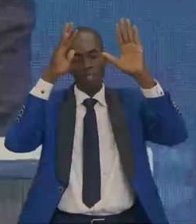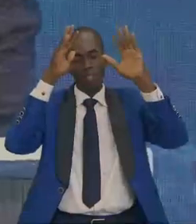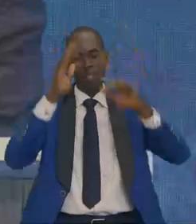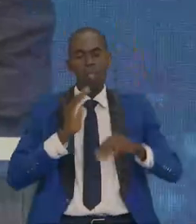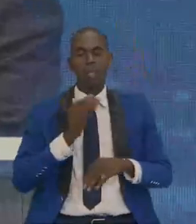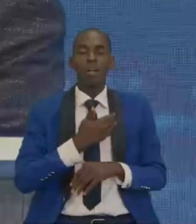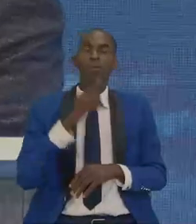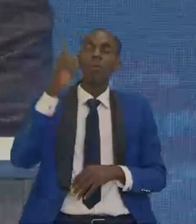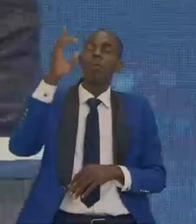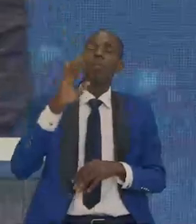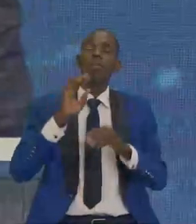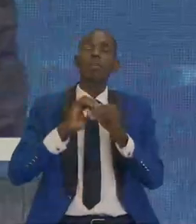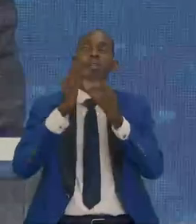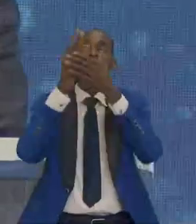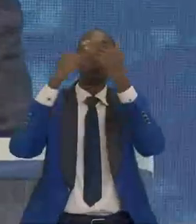Père,